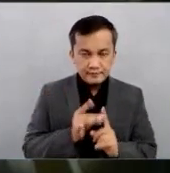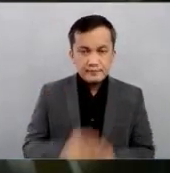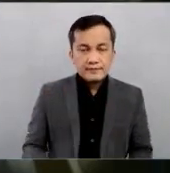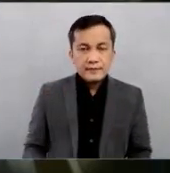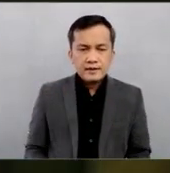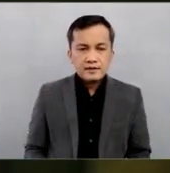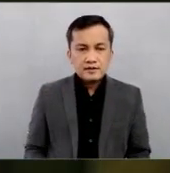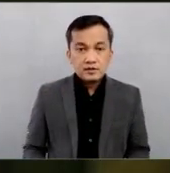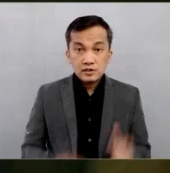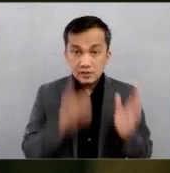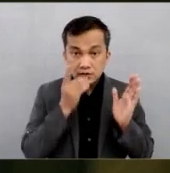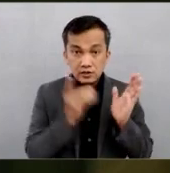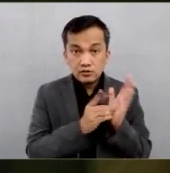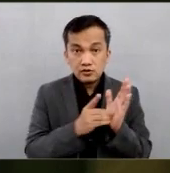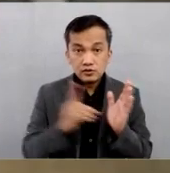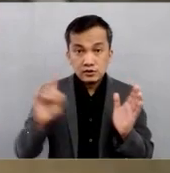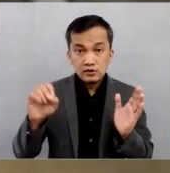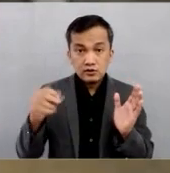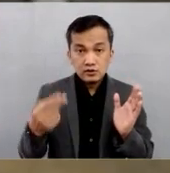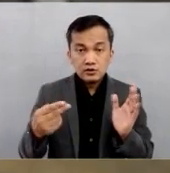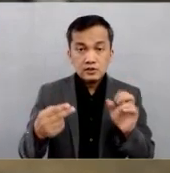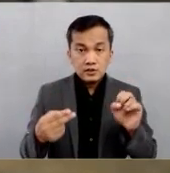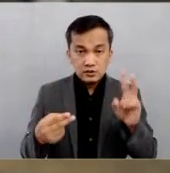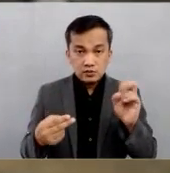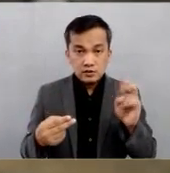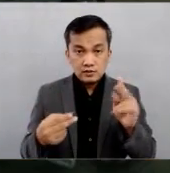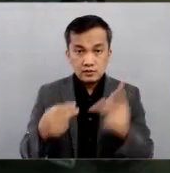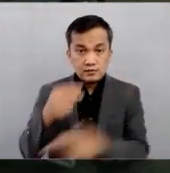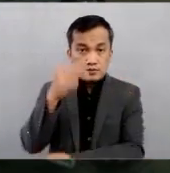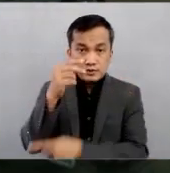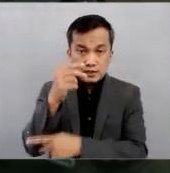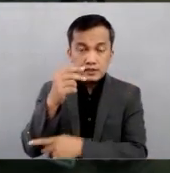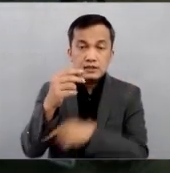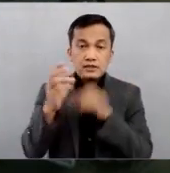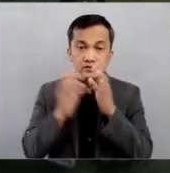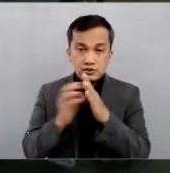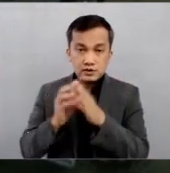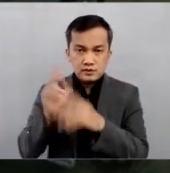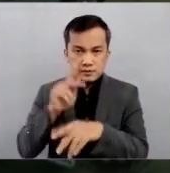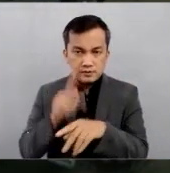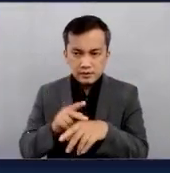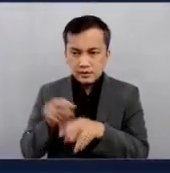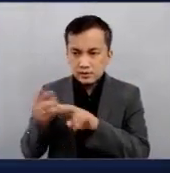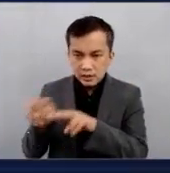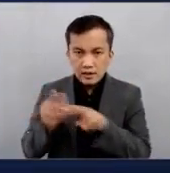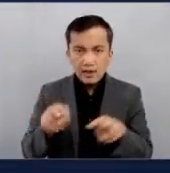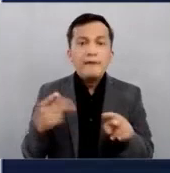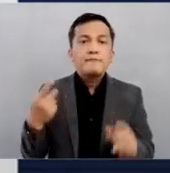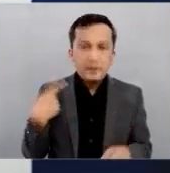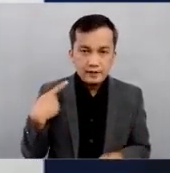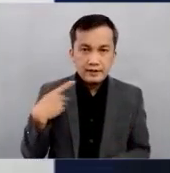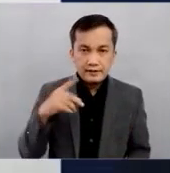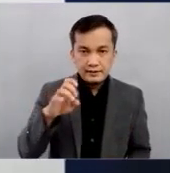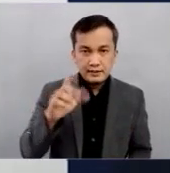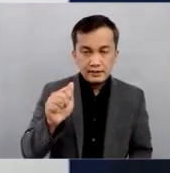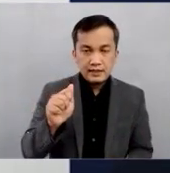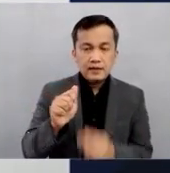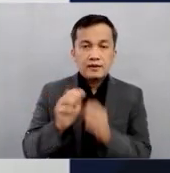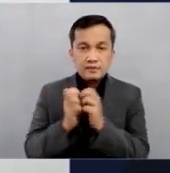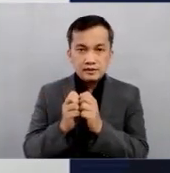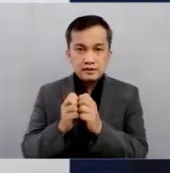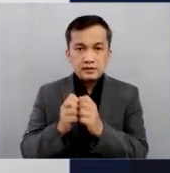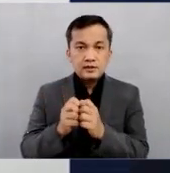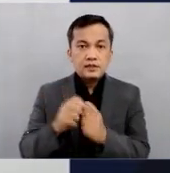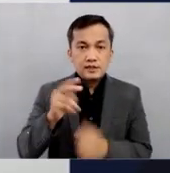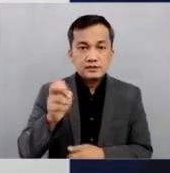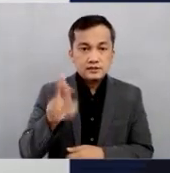ng DOH, 12 probinsya at syudad sa Pilipinas ang nakitaan na ng Delta variant. Sa Metro Manila, 48 ang Delta